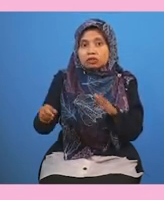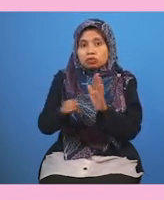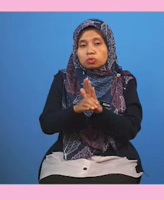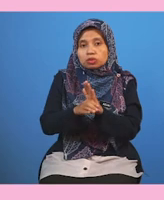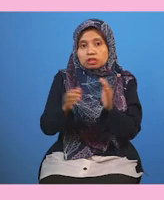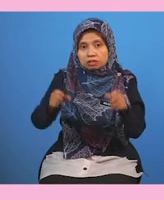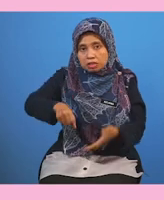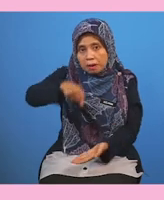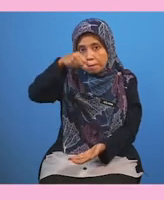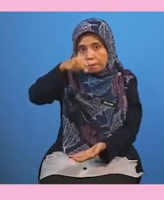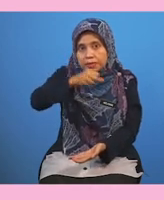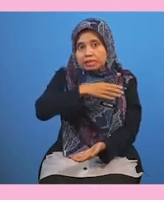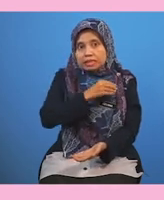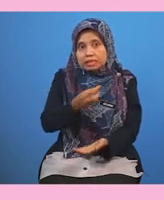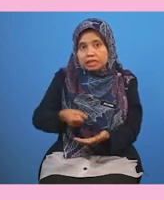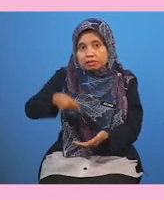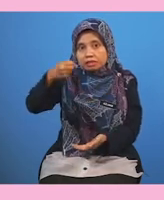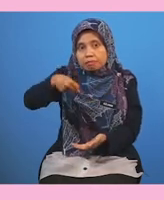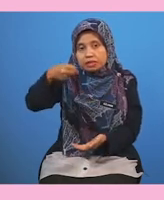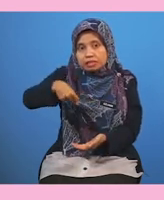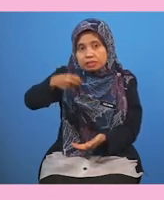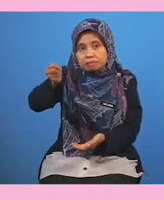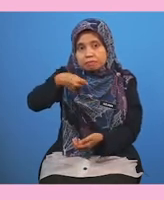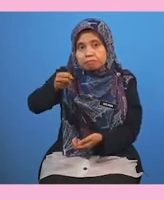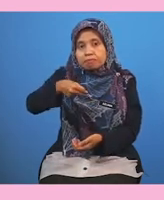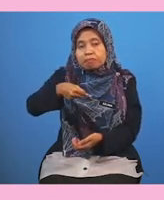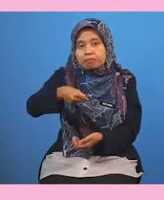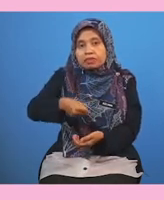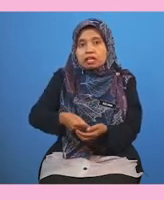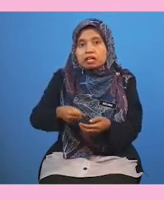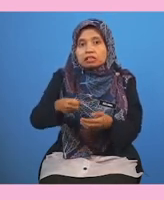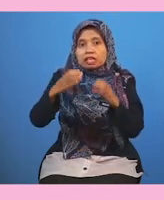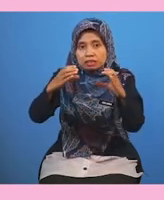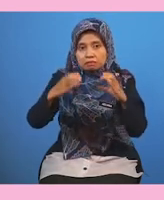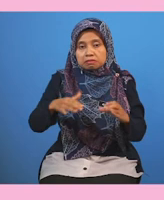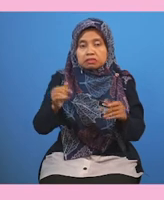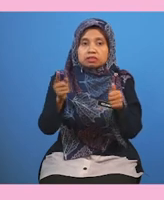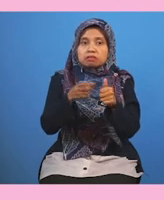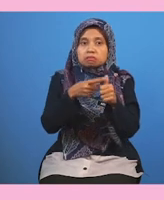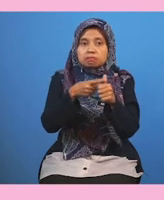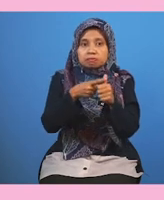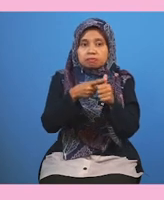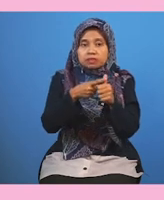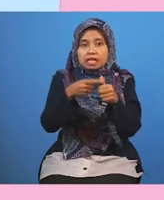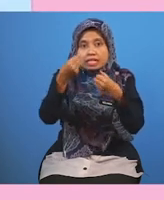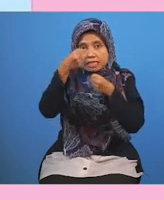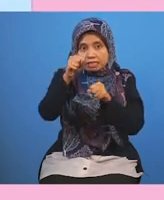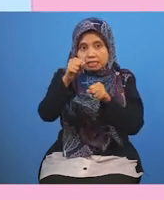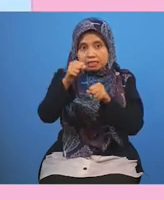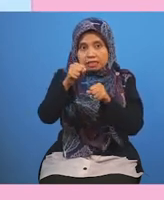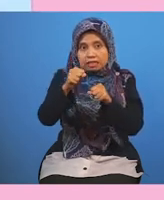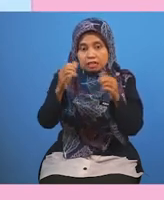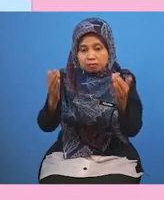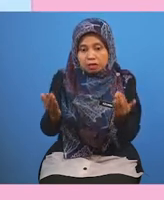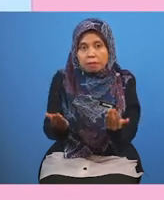baldi dan penapis. Tata cara penuaian adalah, pertama,